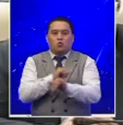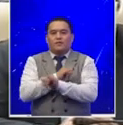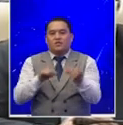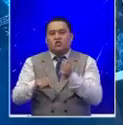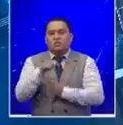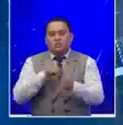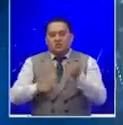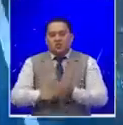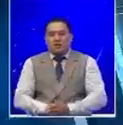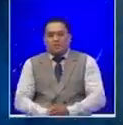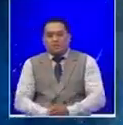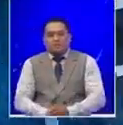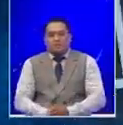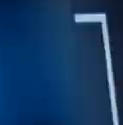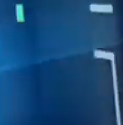бизнеса.